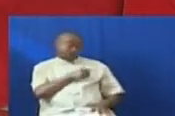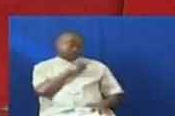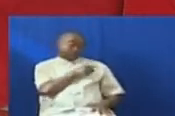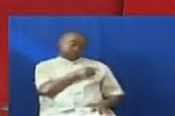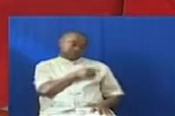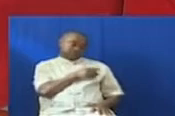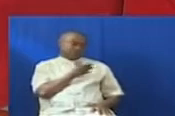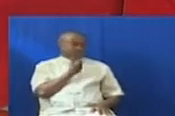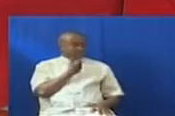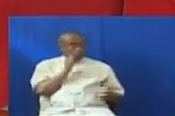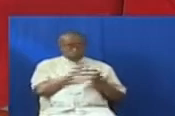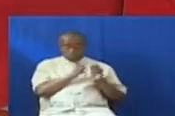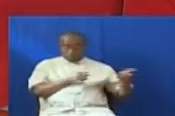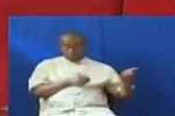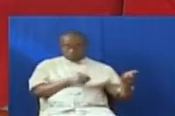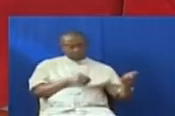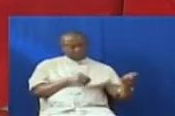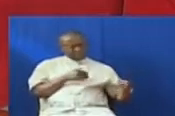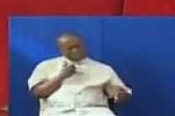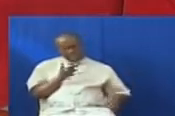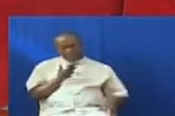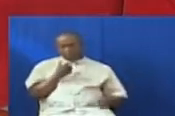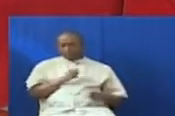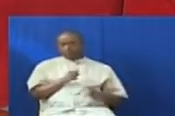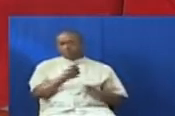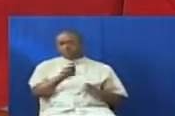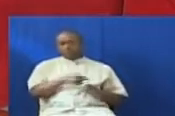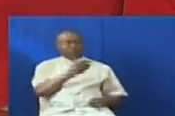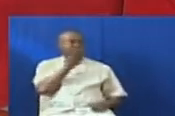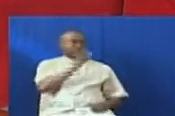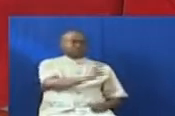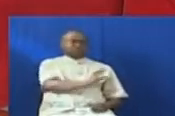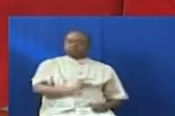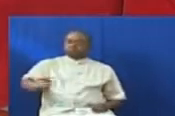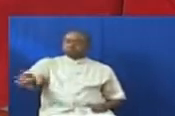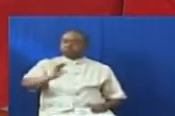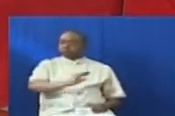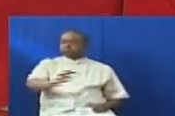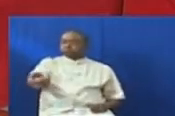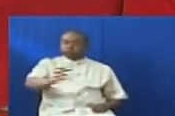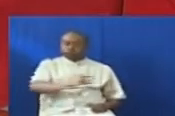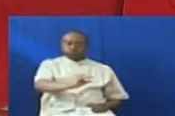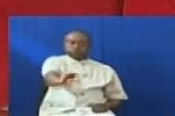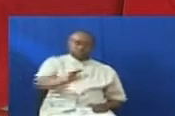hebu liangalie hili. Ni kweli